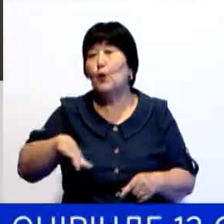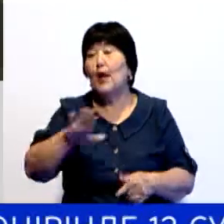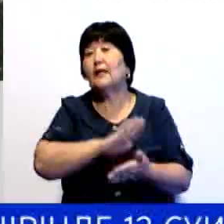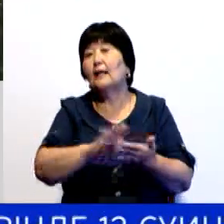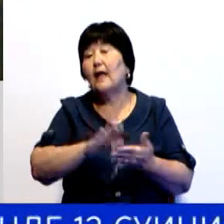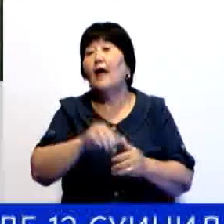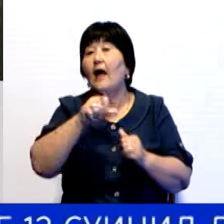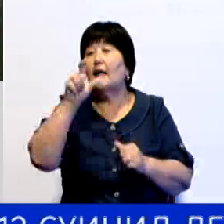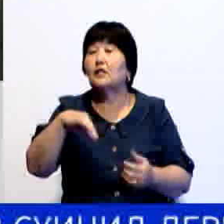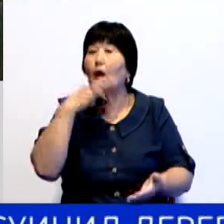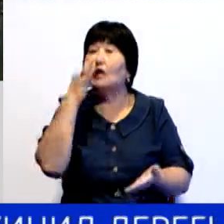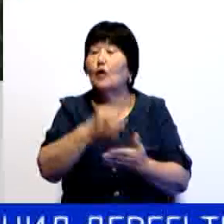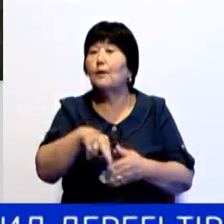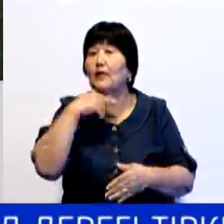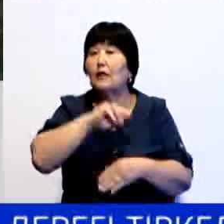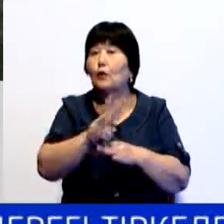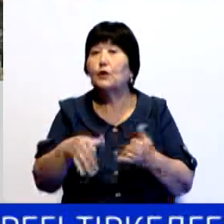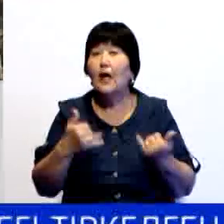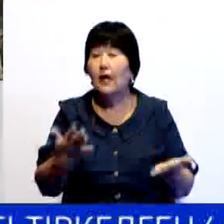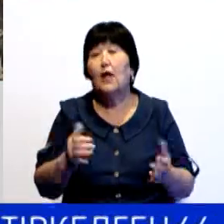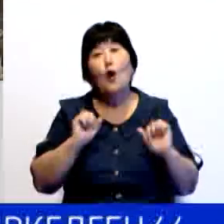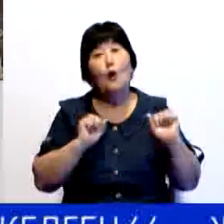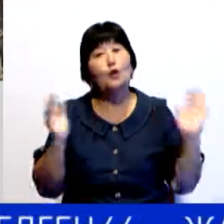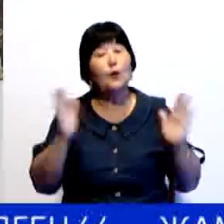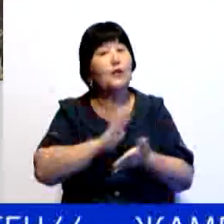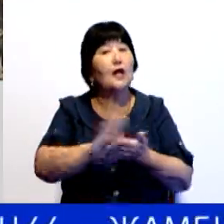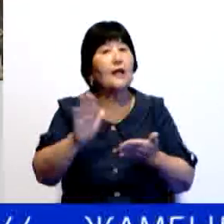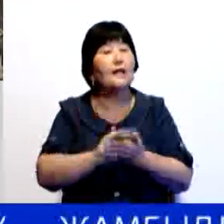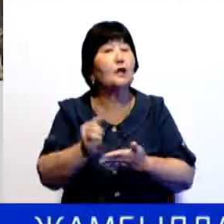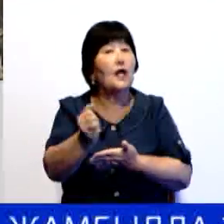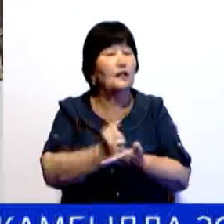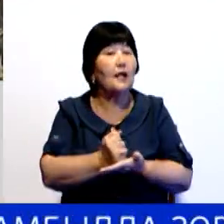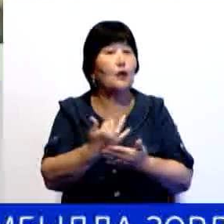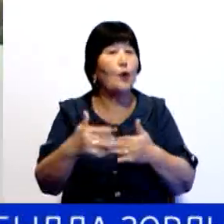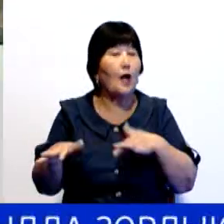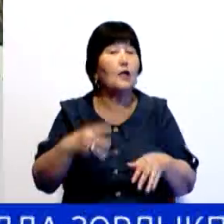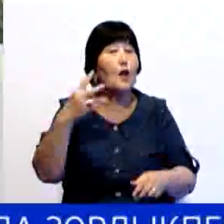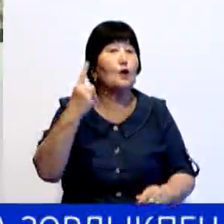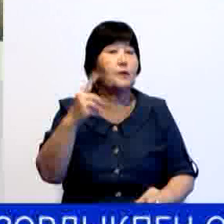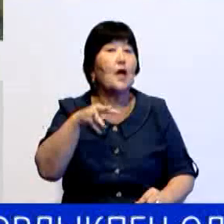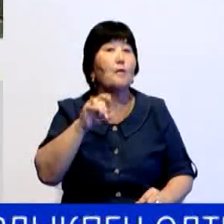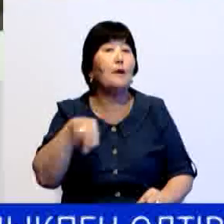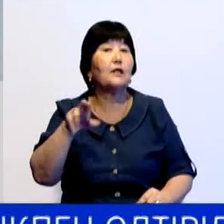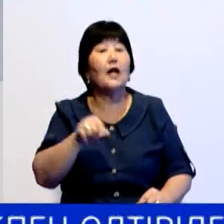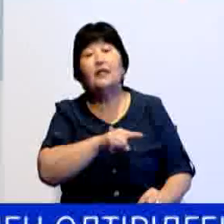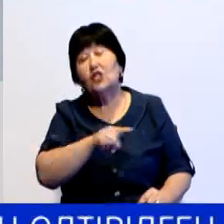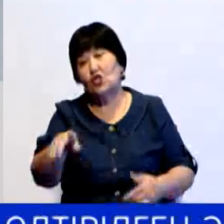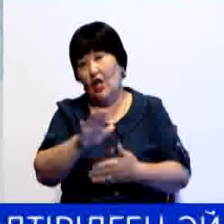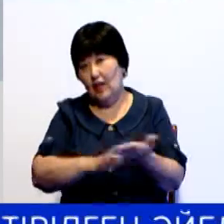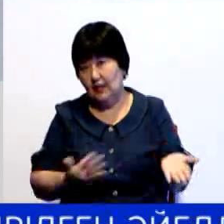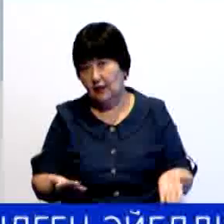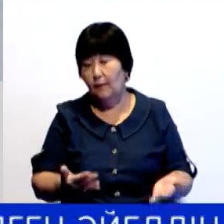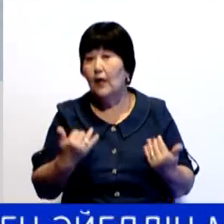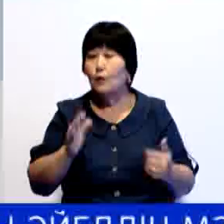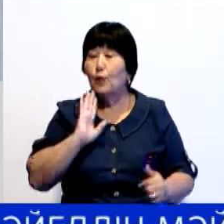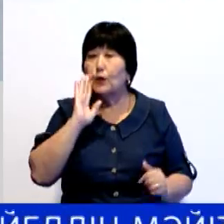тазалығына әр азамат жауапкершілік танытуы қажет. Қоршаған ортаның тазалығын сақтауға бағытталған акция 31 мамырға дейін жалғасады. Бүгінгі таңға